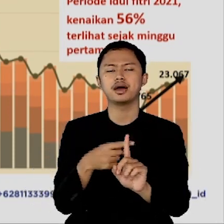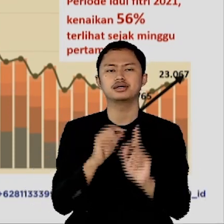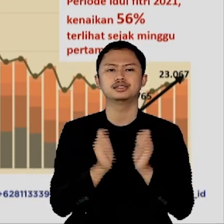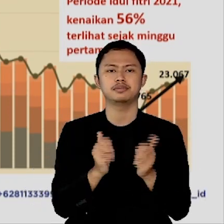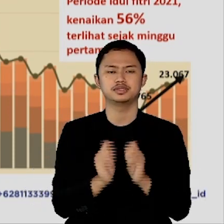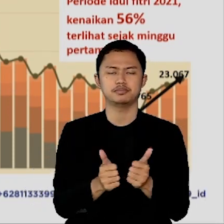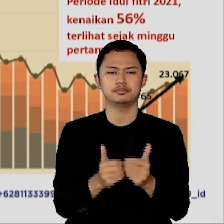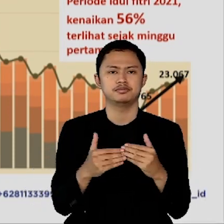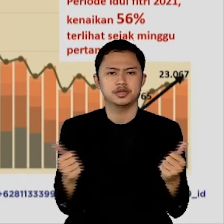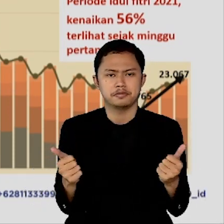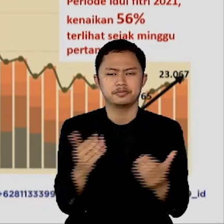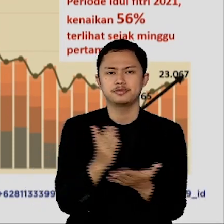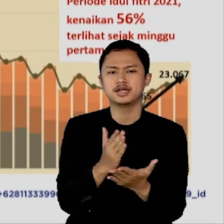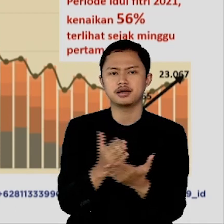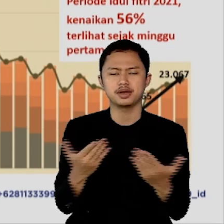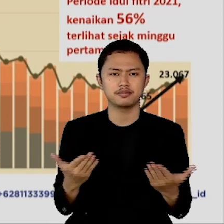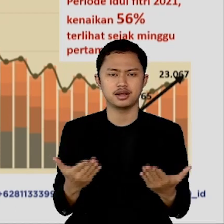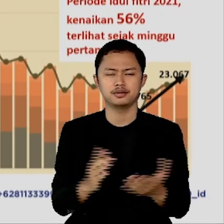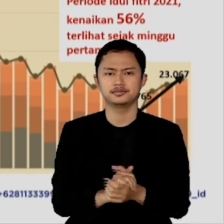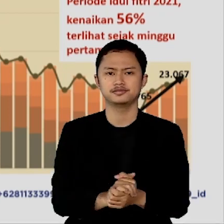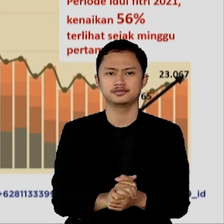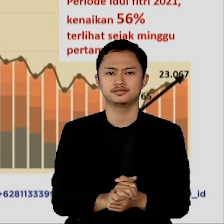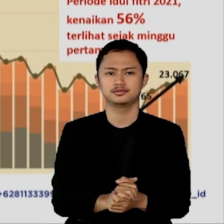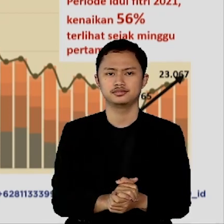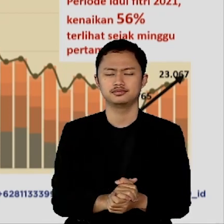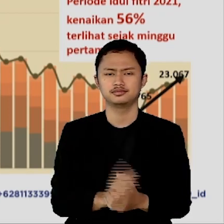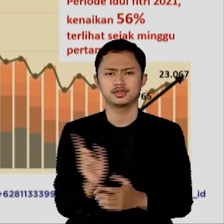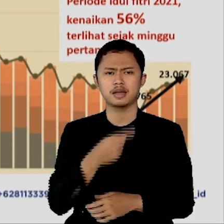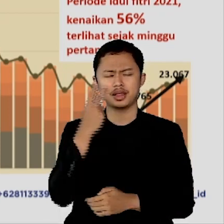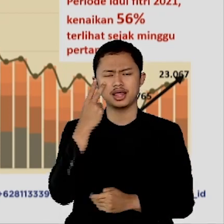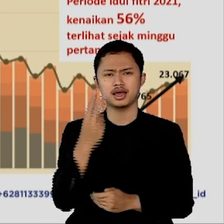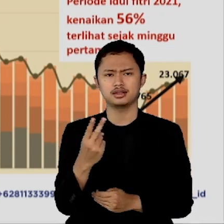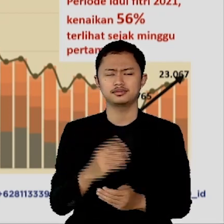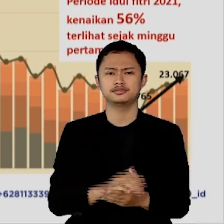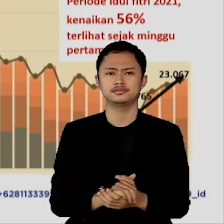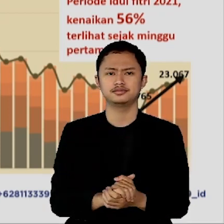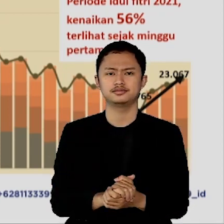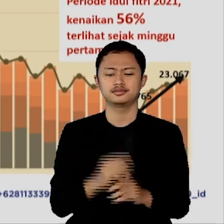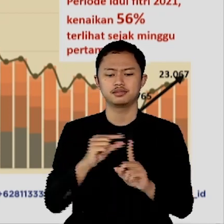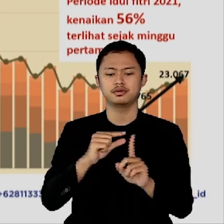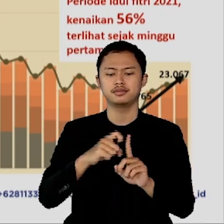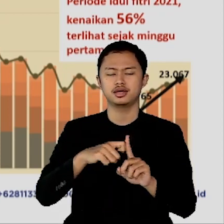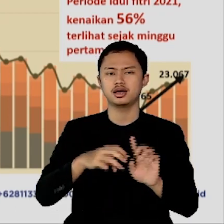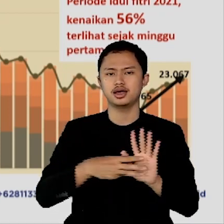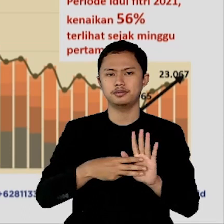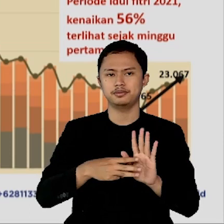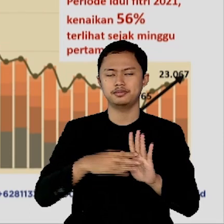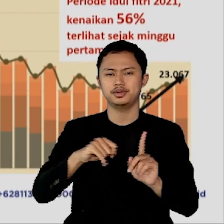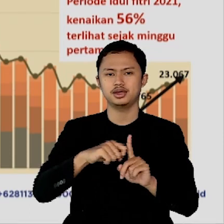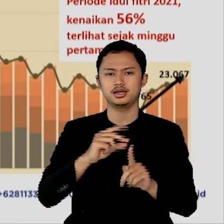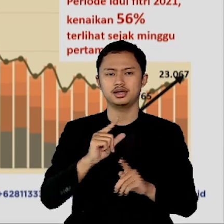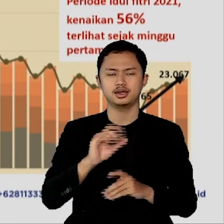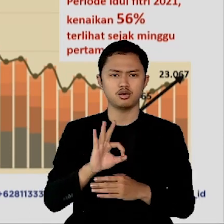antisipasi dari sisi kebijakan Hai berkaca dari hal tersebut tentunya pelaksanaan PKM micro